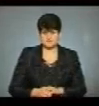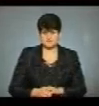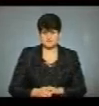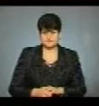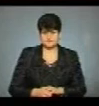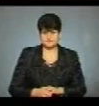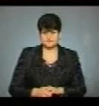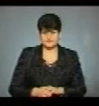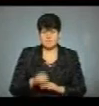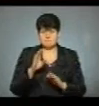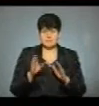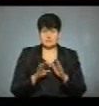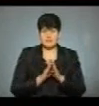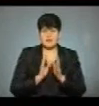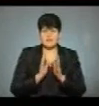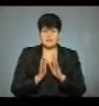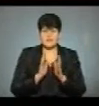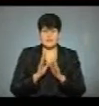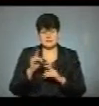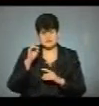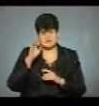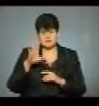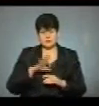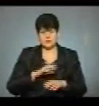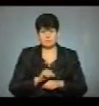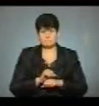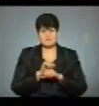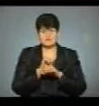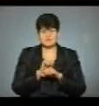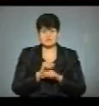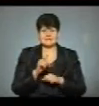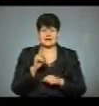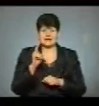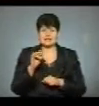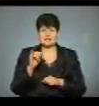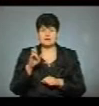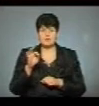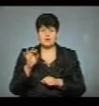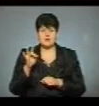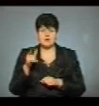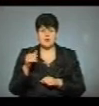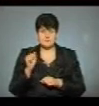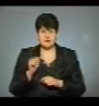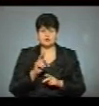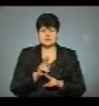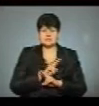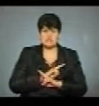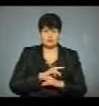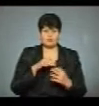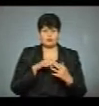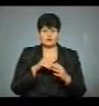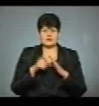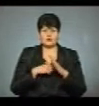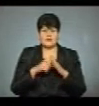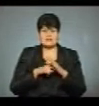У Підволочиську на Алеї Слави відбувся мітинг реквієм за кіборгами, захисниками України, які загинули в бою за Донецький аеропорт,